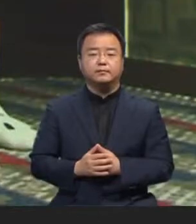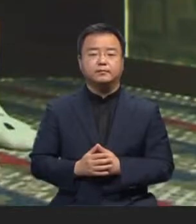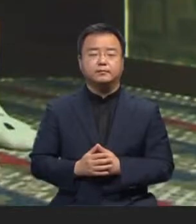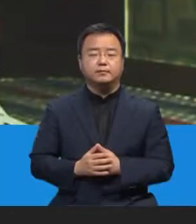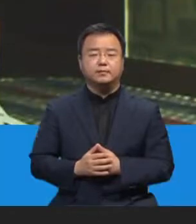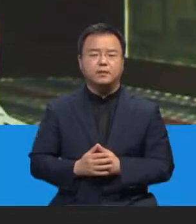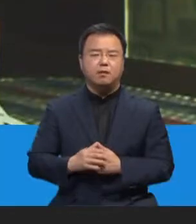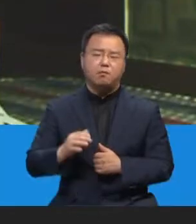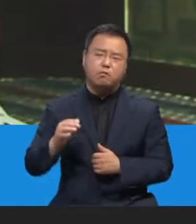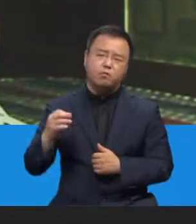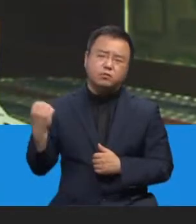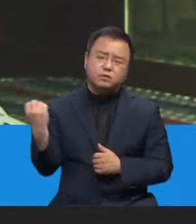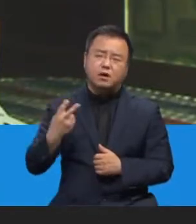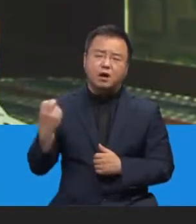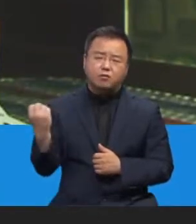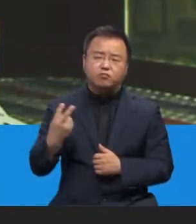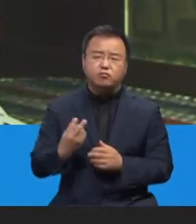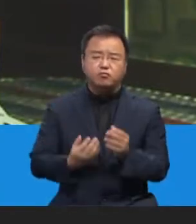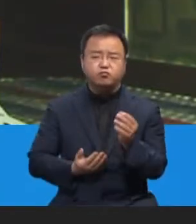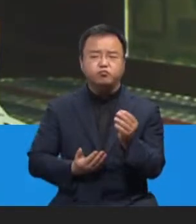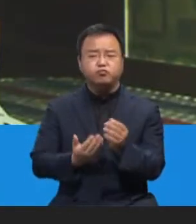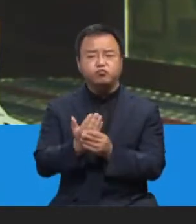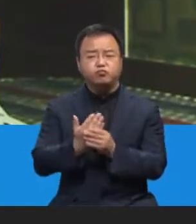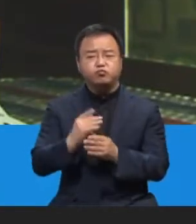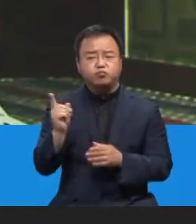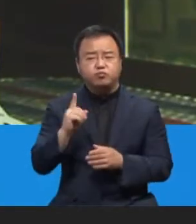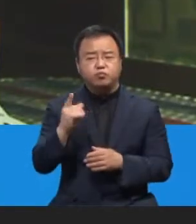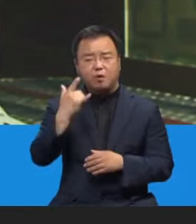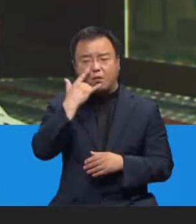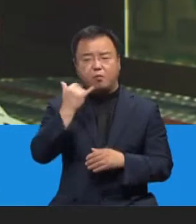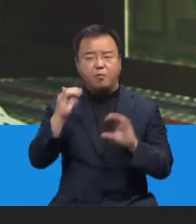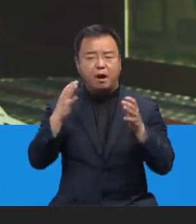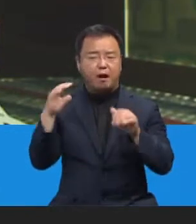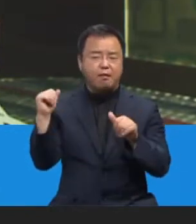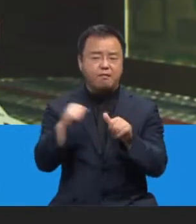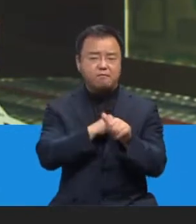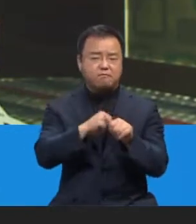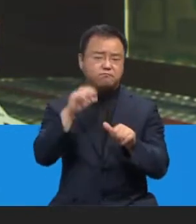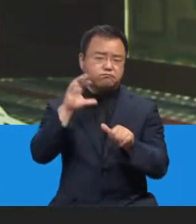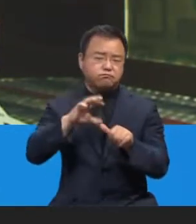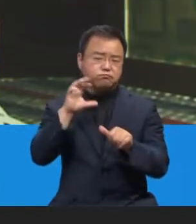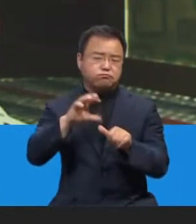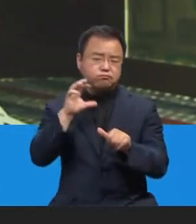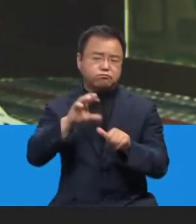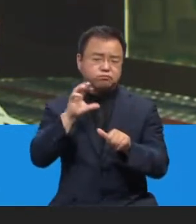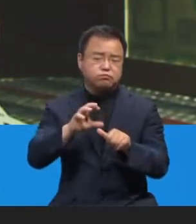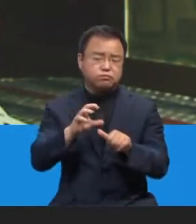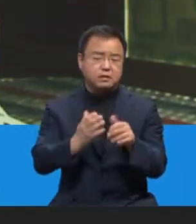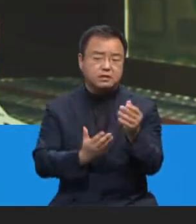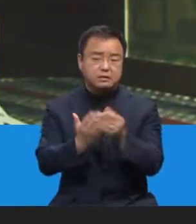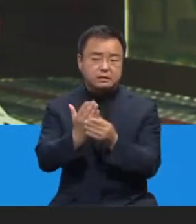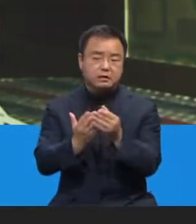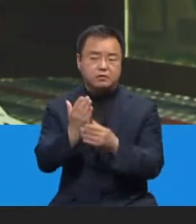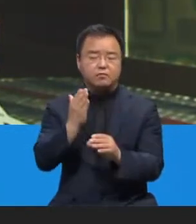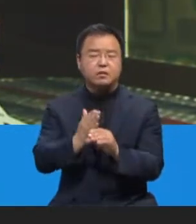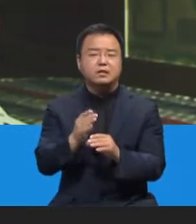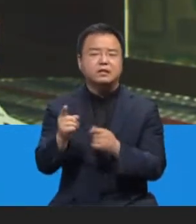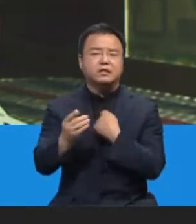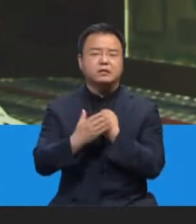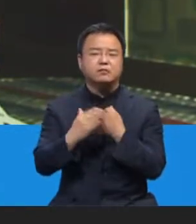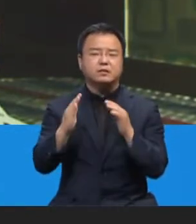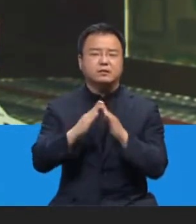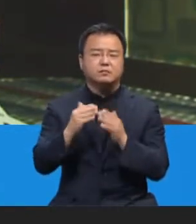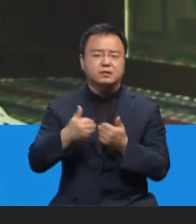하루가 멀다하고 최근 부모의 아동학대 사건이 잇따라 발생하고 있습니다 학대로 집을 떠나야 하는 상황에 놓인